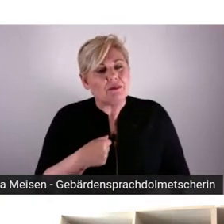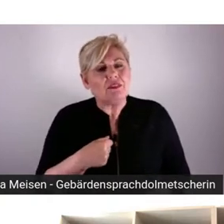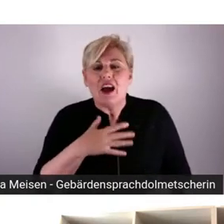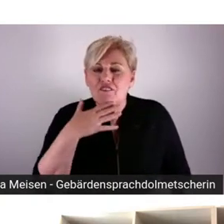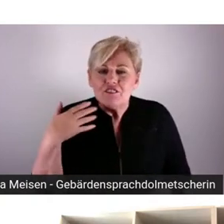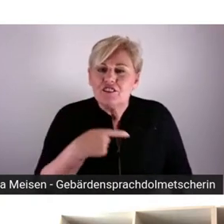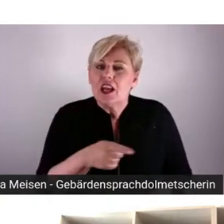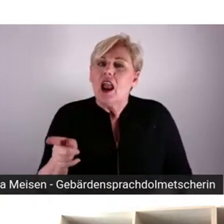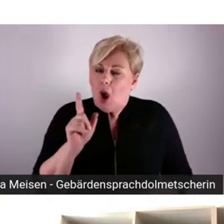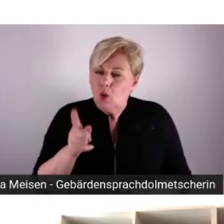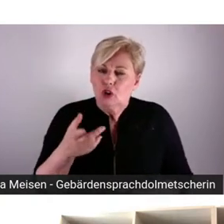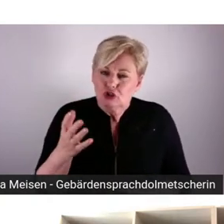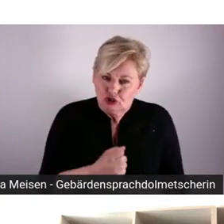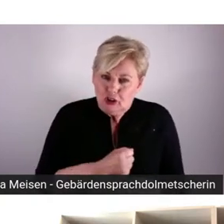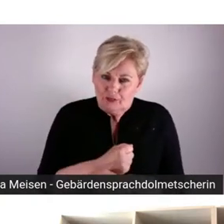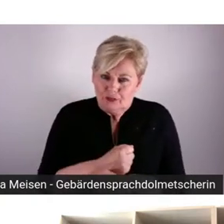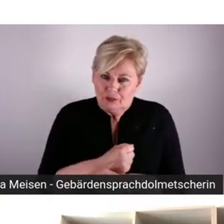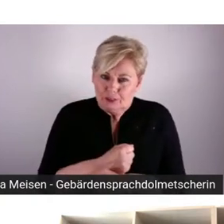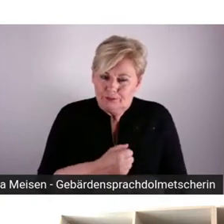dass es auch allen gelingen kann.